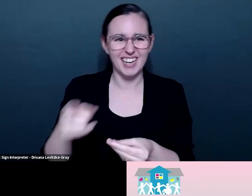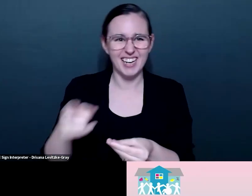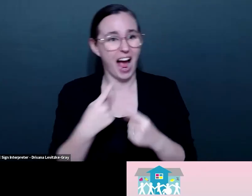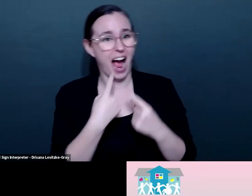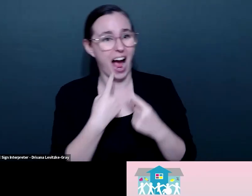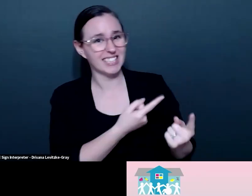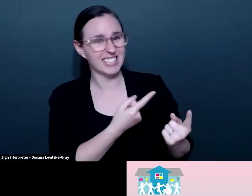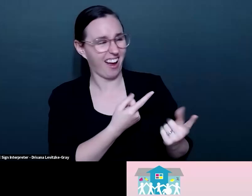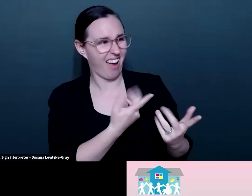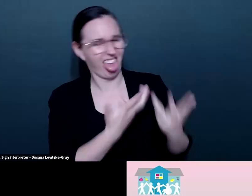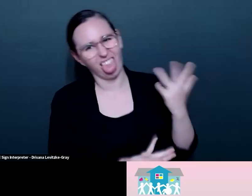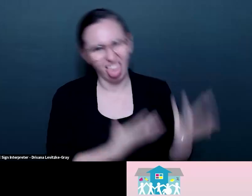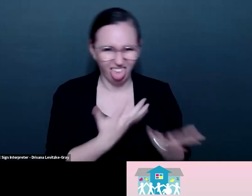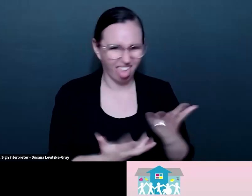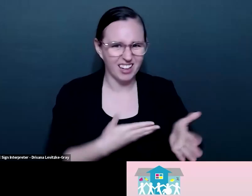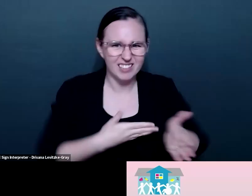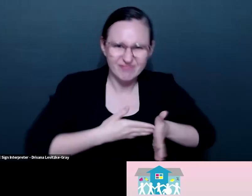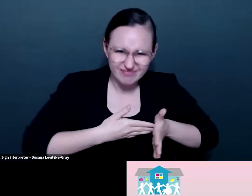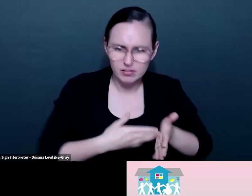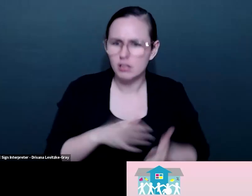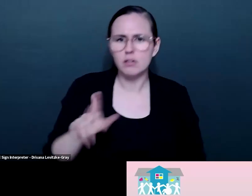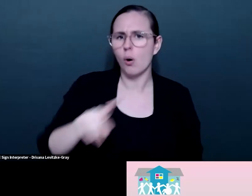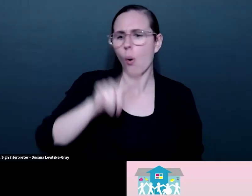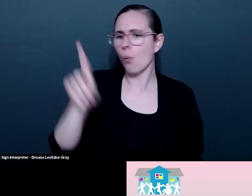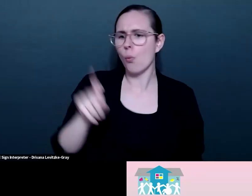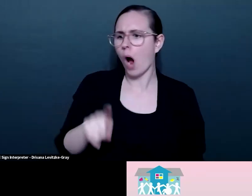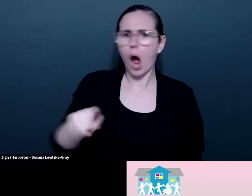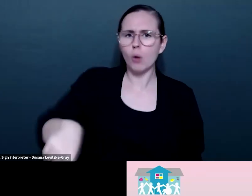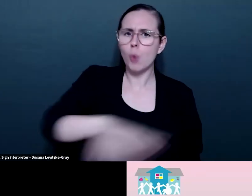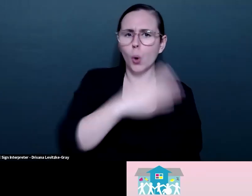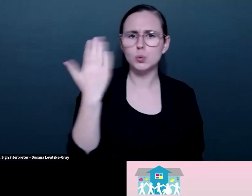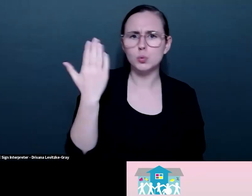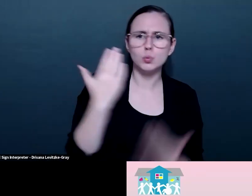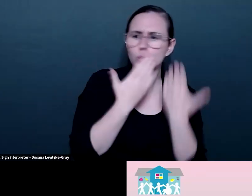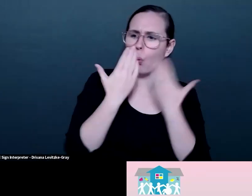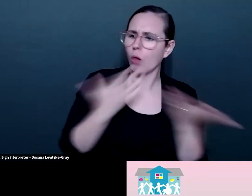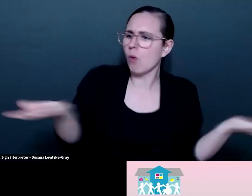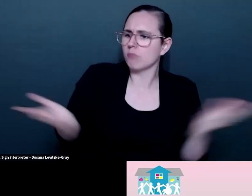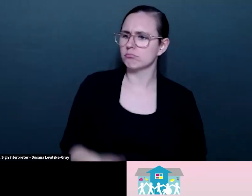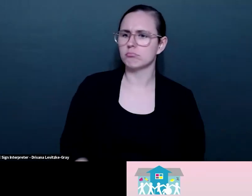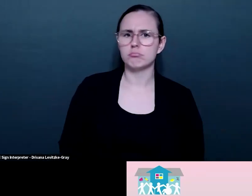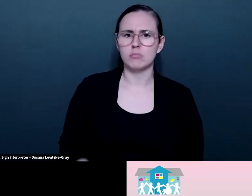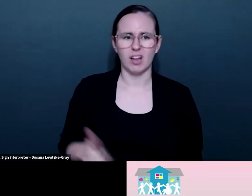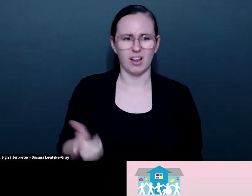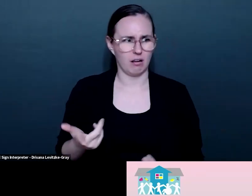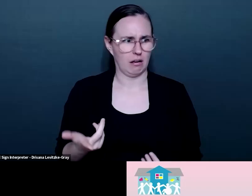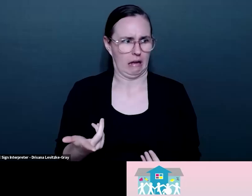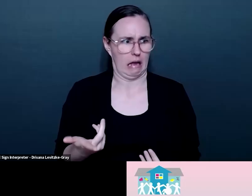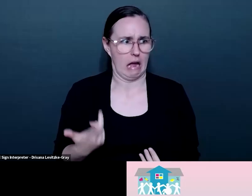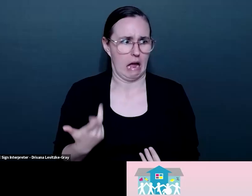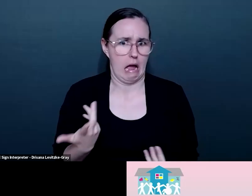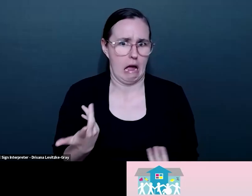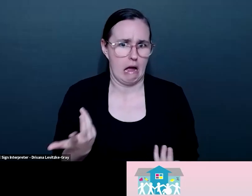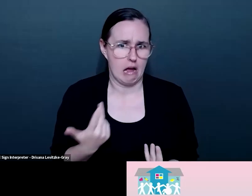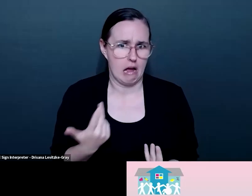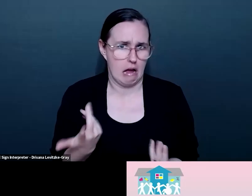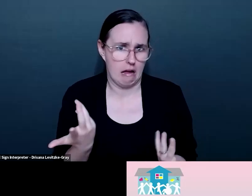des difficultés pour répondre à certaines questions. Donc, on peut dire normalement,